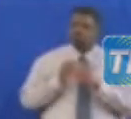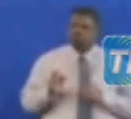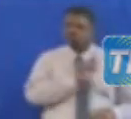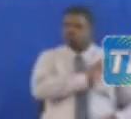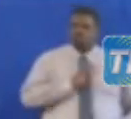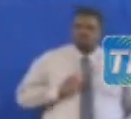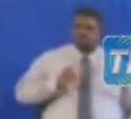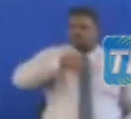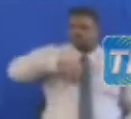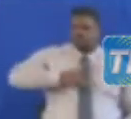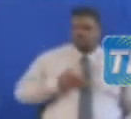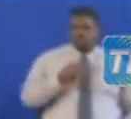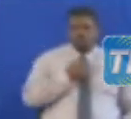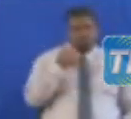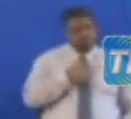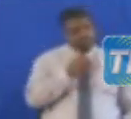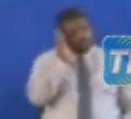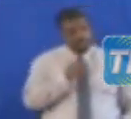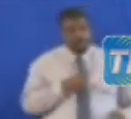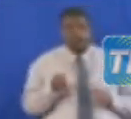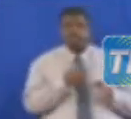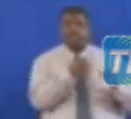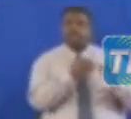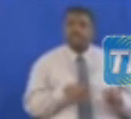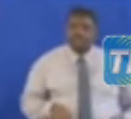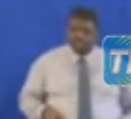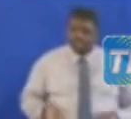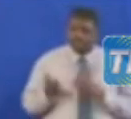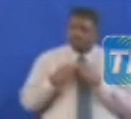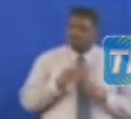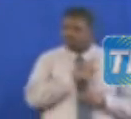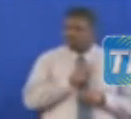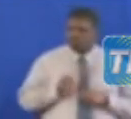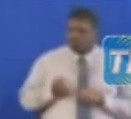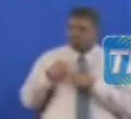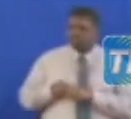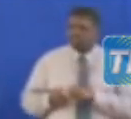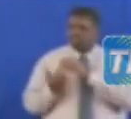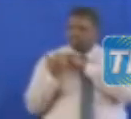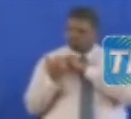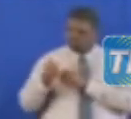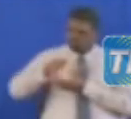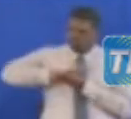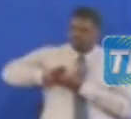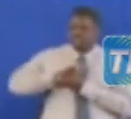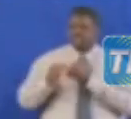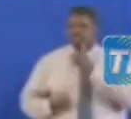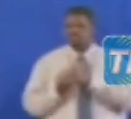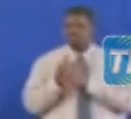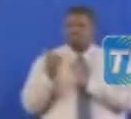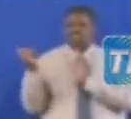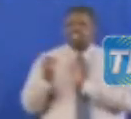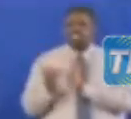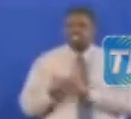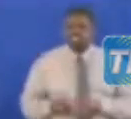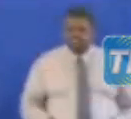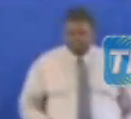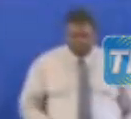yetu ya mikopo ya serikali za mitaa ili kuiwezesha bodi hii kutekeleza majukumu yake ya msingi na kwa mujibu wa